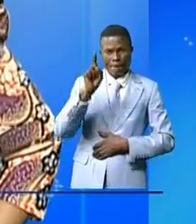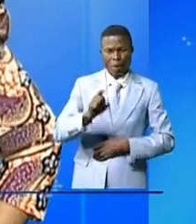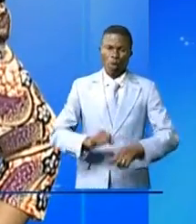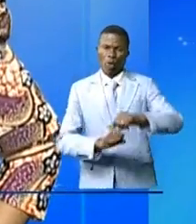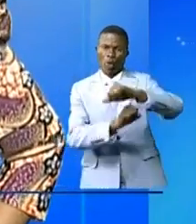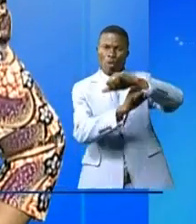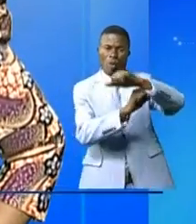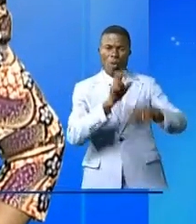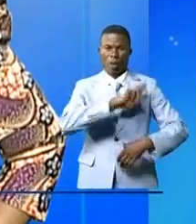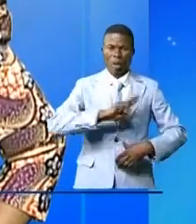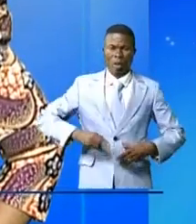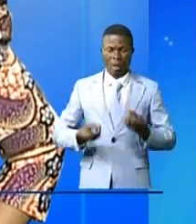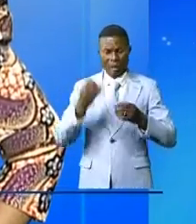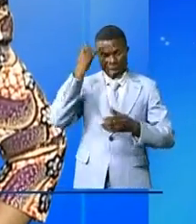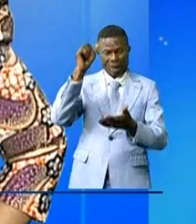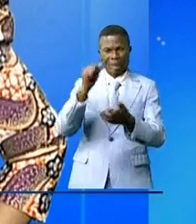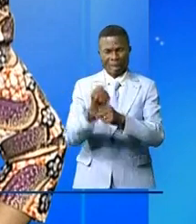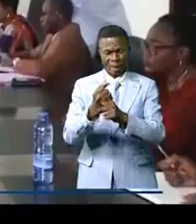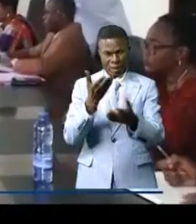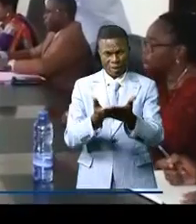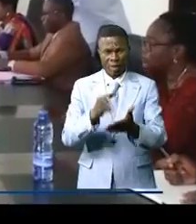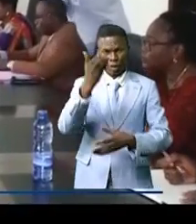accompagner la RDC dans ce sens. Oscar Malkaïj.